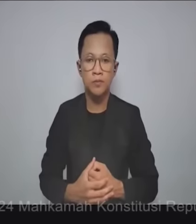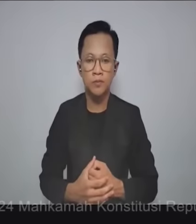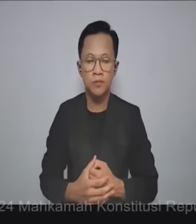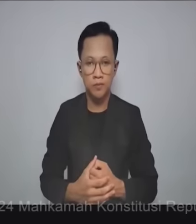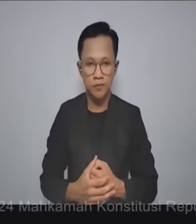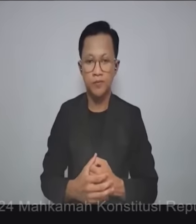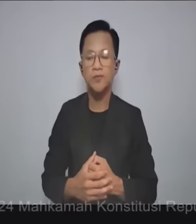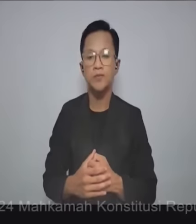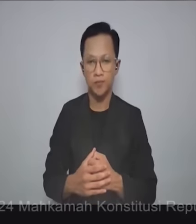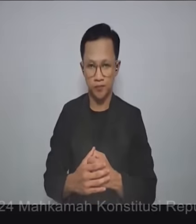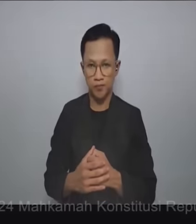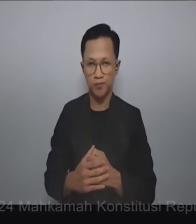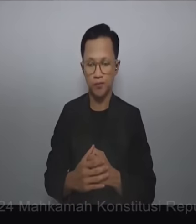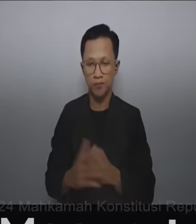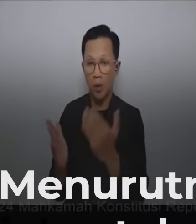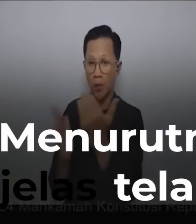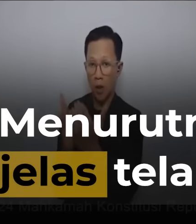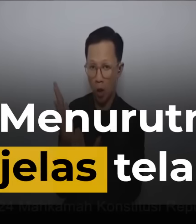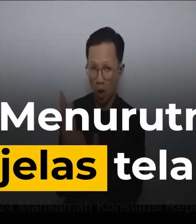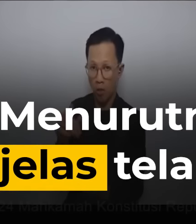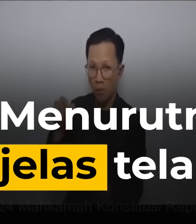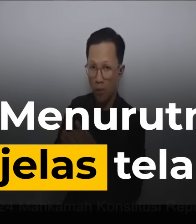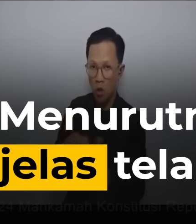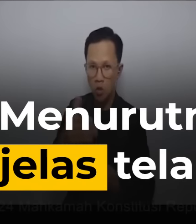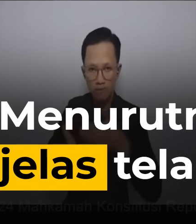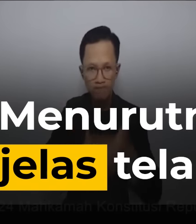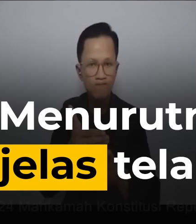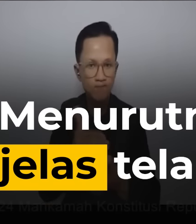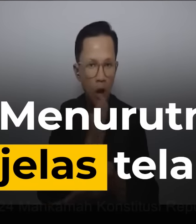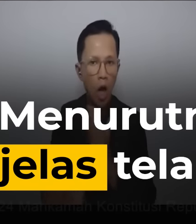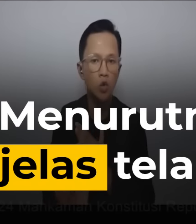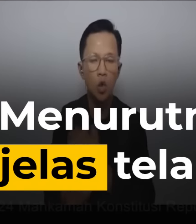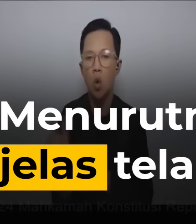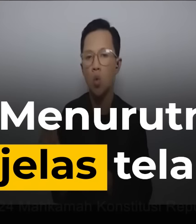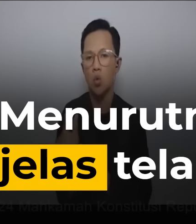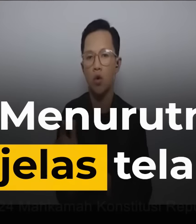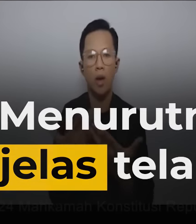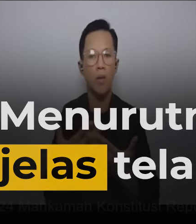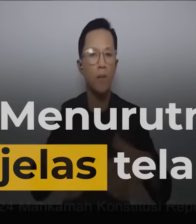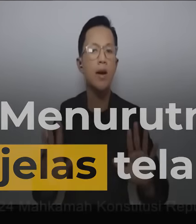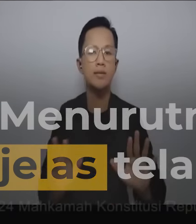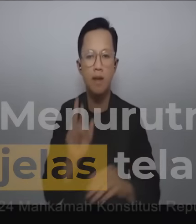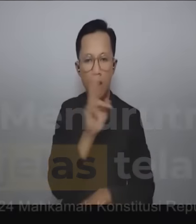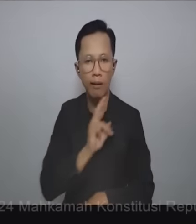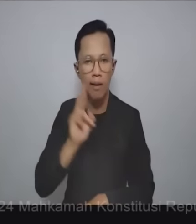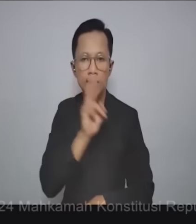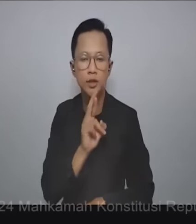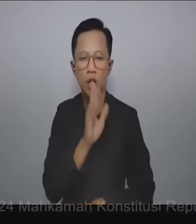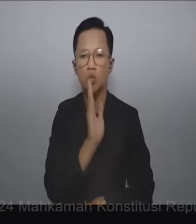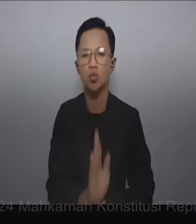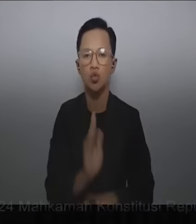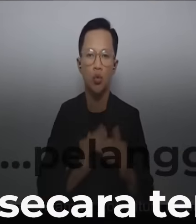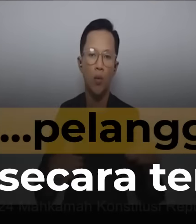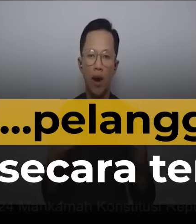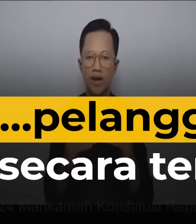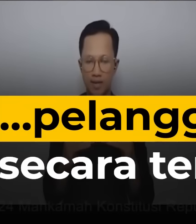penyelenggaraan pemilu harus dilaksanakan secara langsung umum bebas dan rahasia serta jujur dan adil